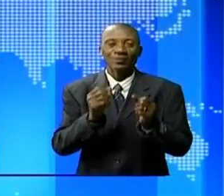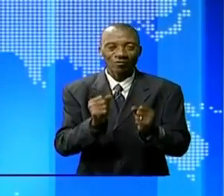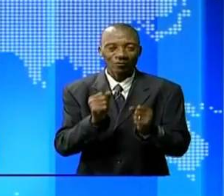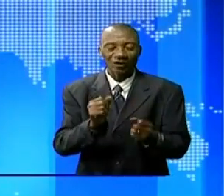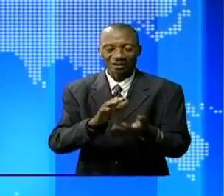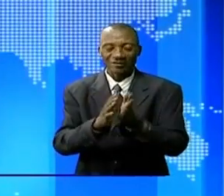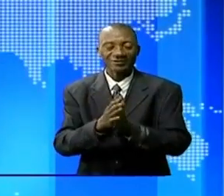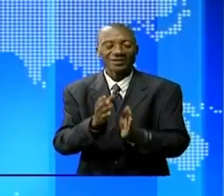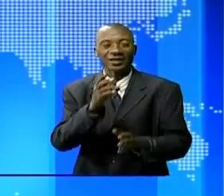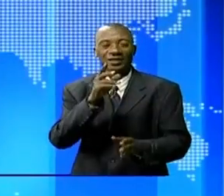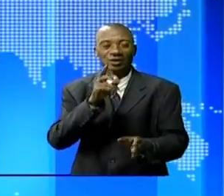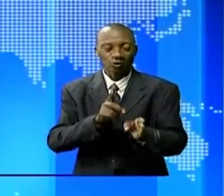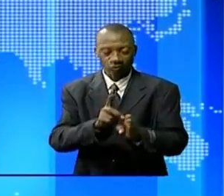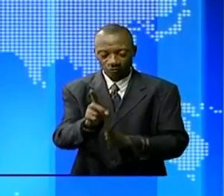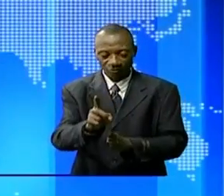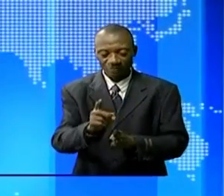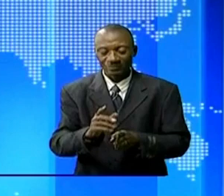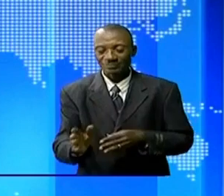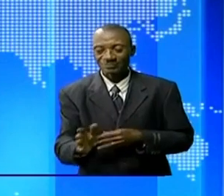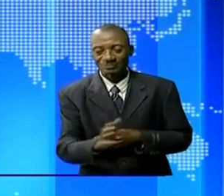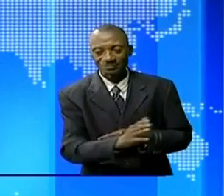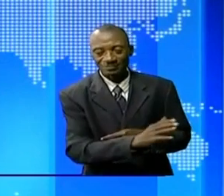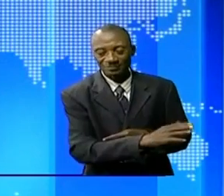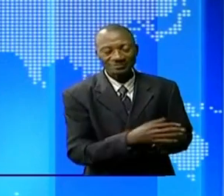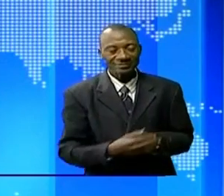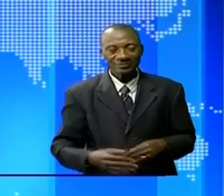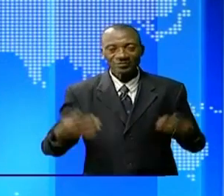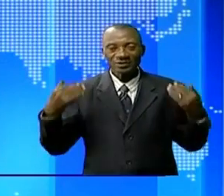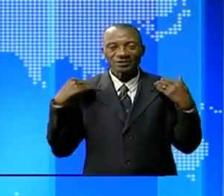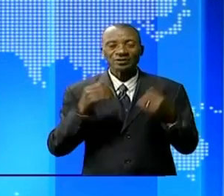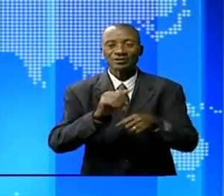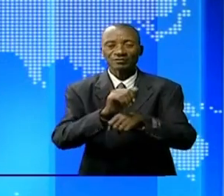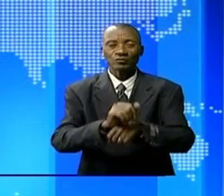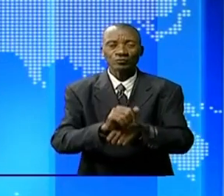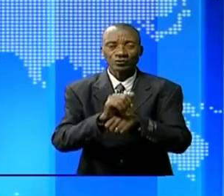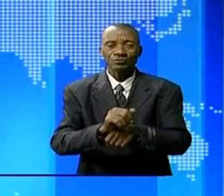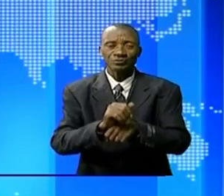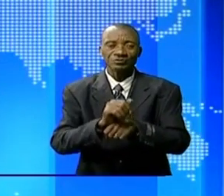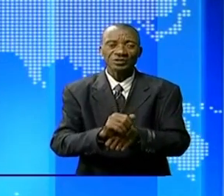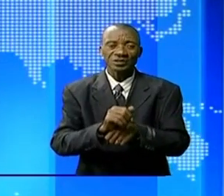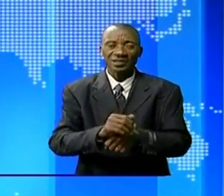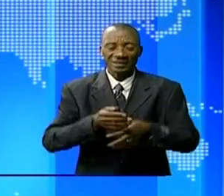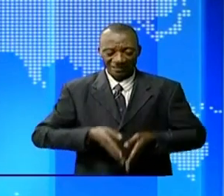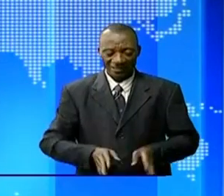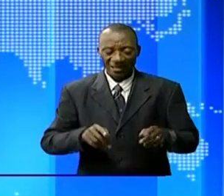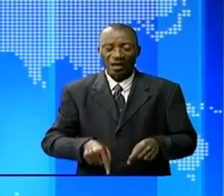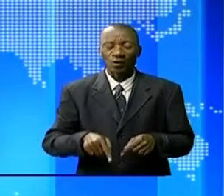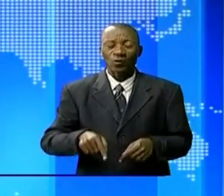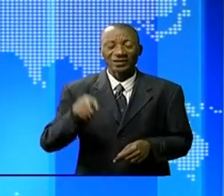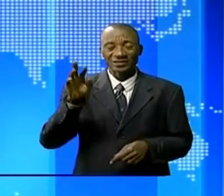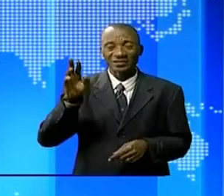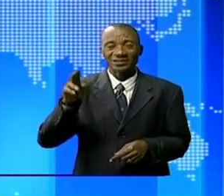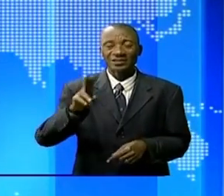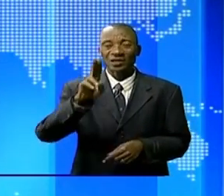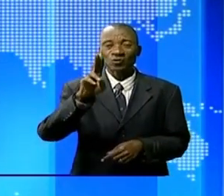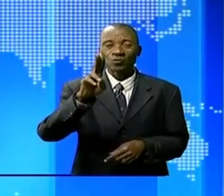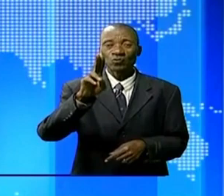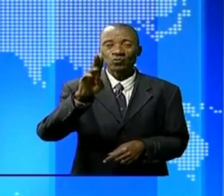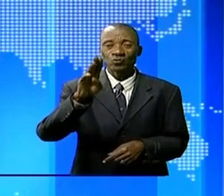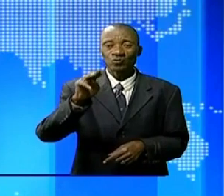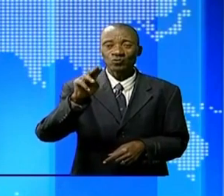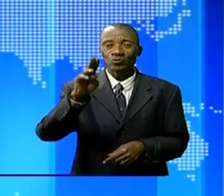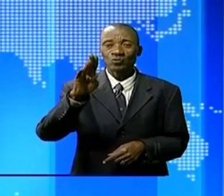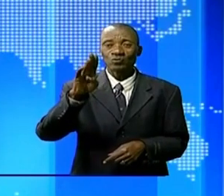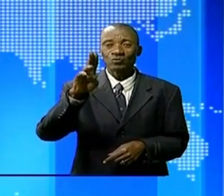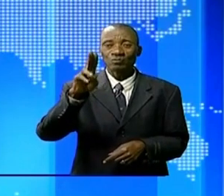je vous le disais tantôt les chefs coutumiers umut autochtone de kinshasa sont d'accord avec la vision du chef de l'état